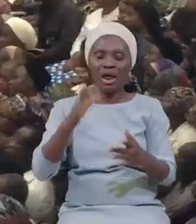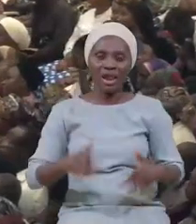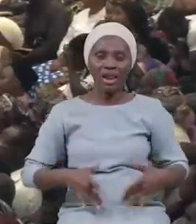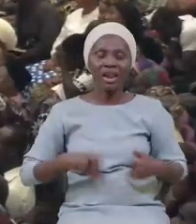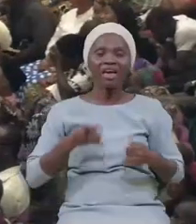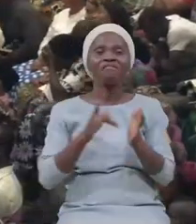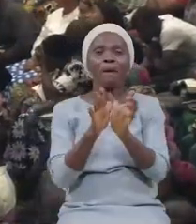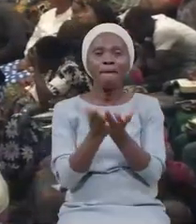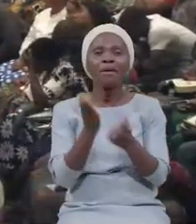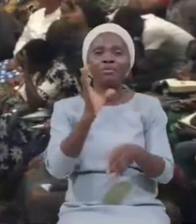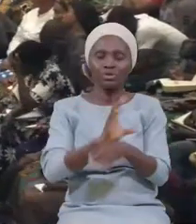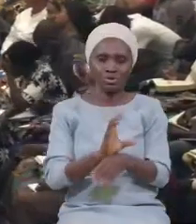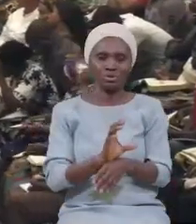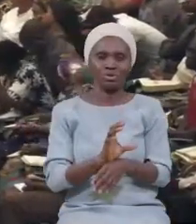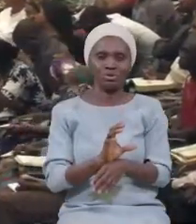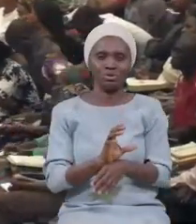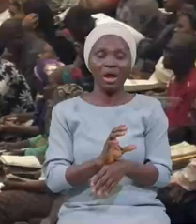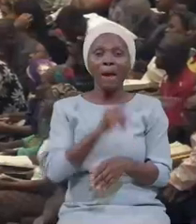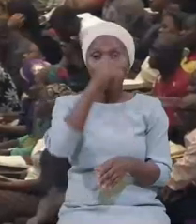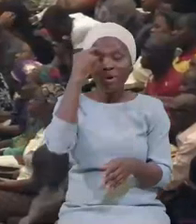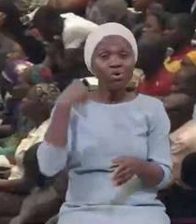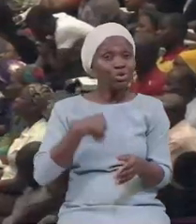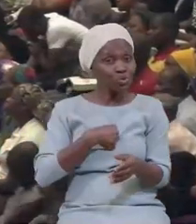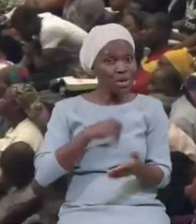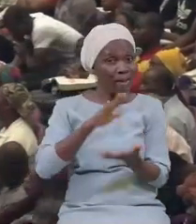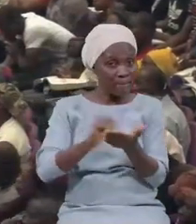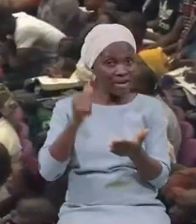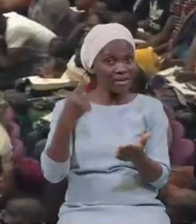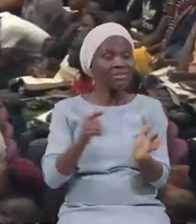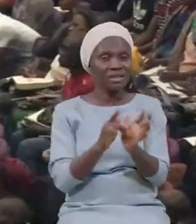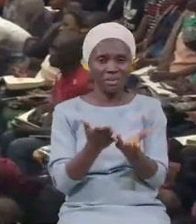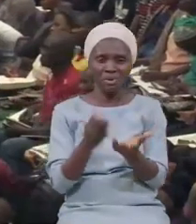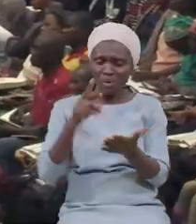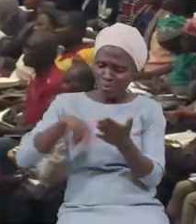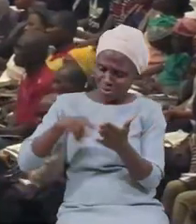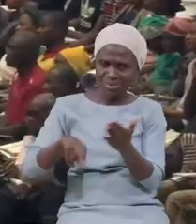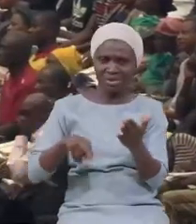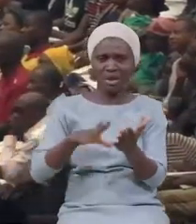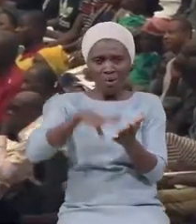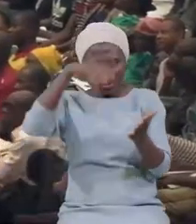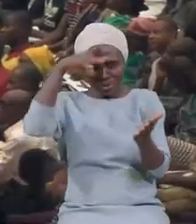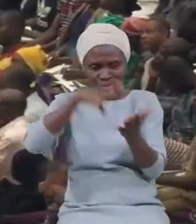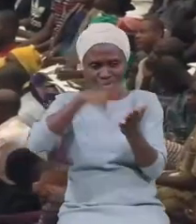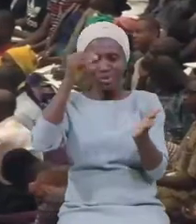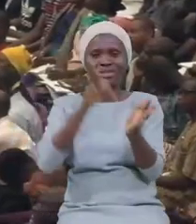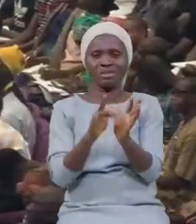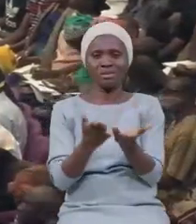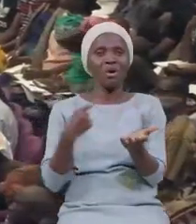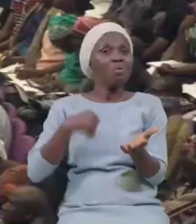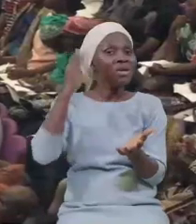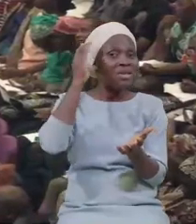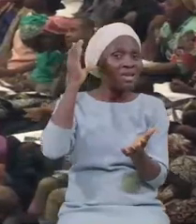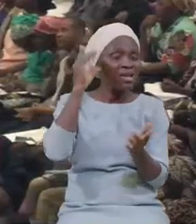Mais parce que nous croyons la Bible, et nous lisons la Bible, nous étudions la Bible, et nous écoutons la parole de Dieu de la